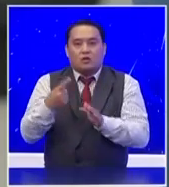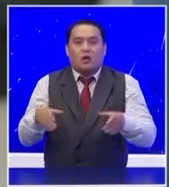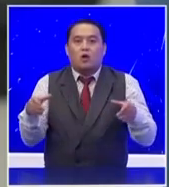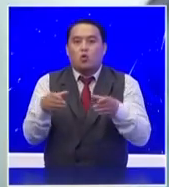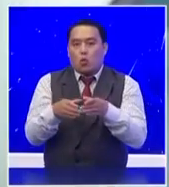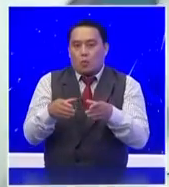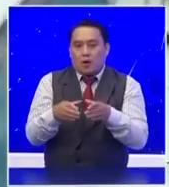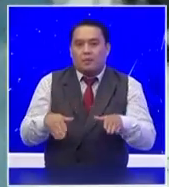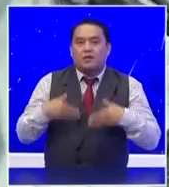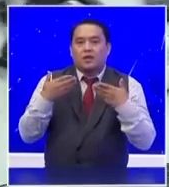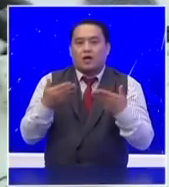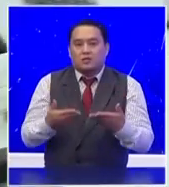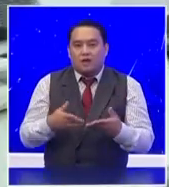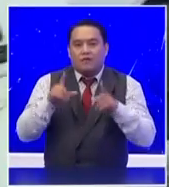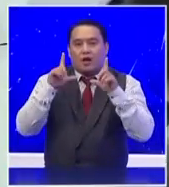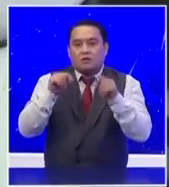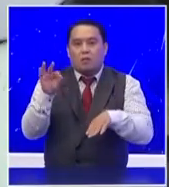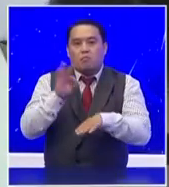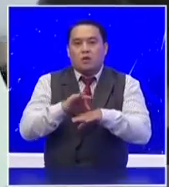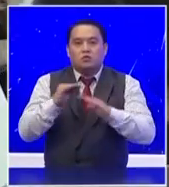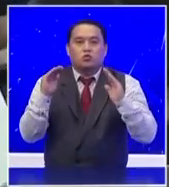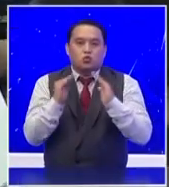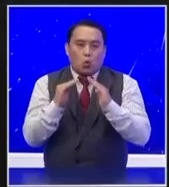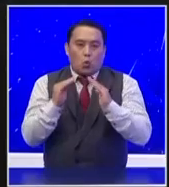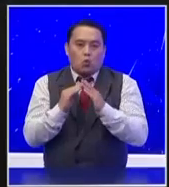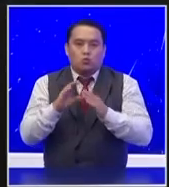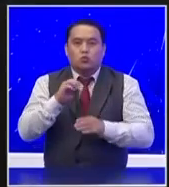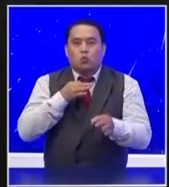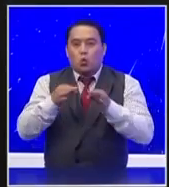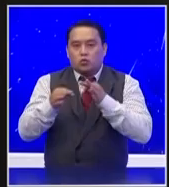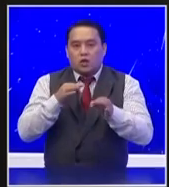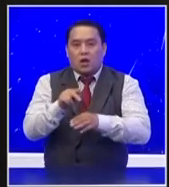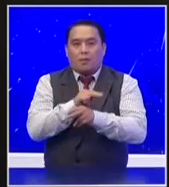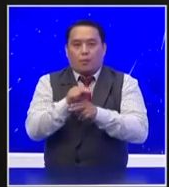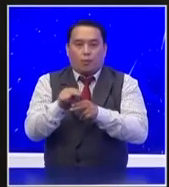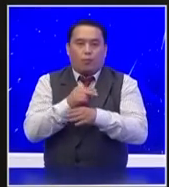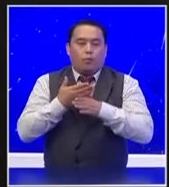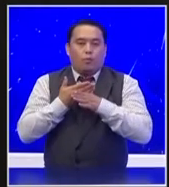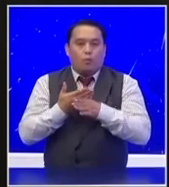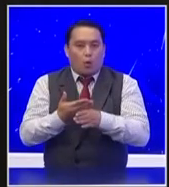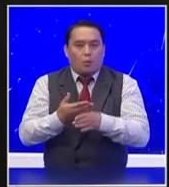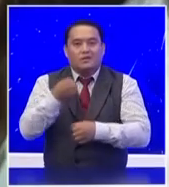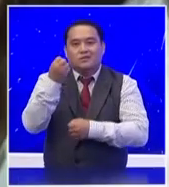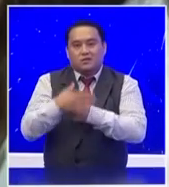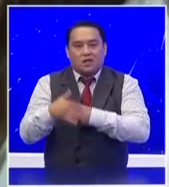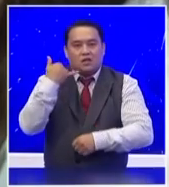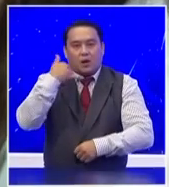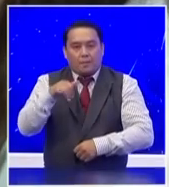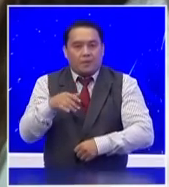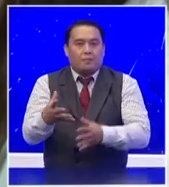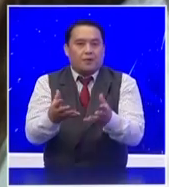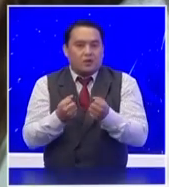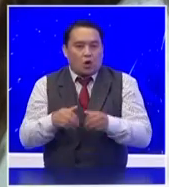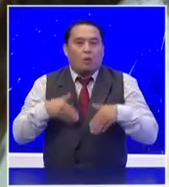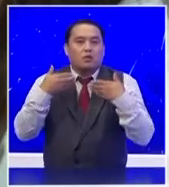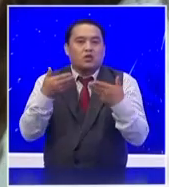группа, представители которых выезжали к больным на дом для оказания консультативной и лечебной помощи. Кроме того, 5 колл-центров